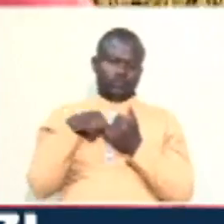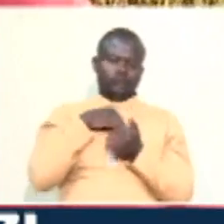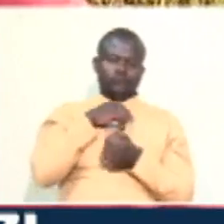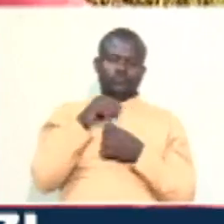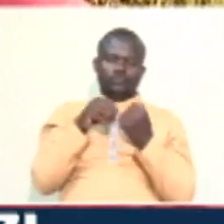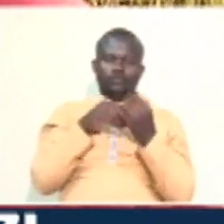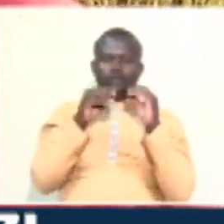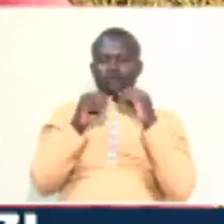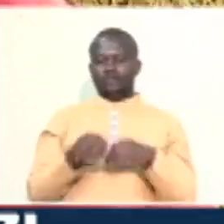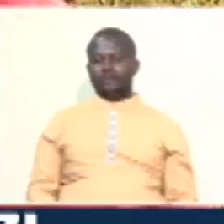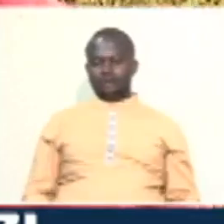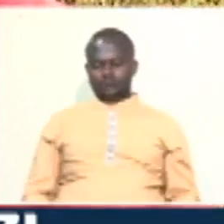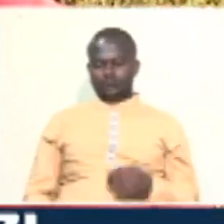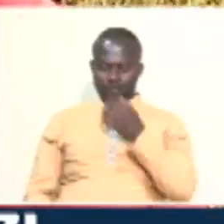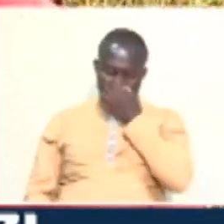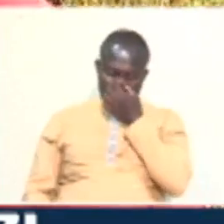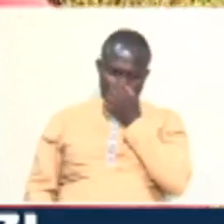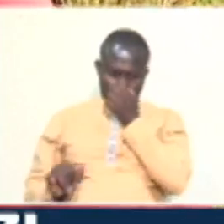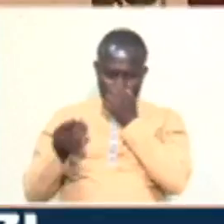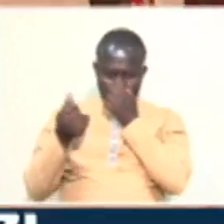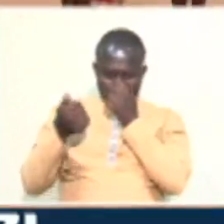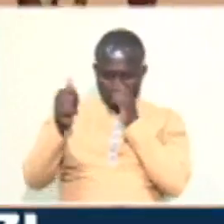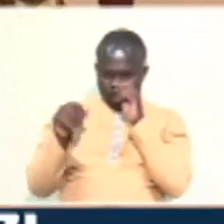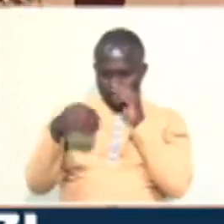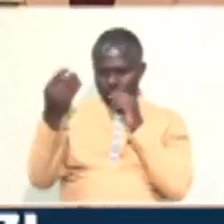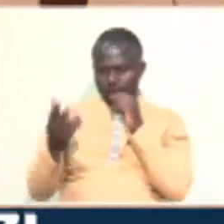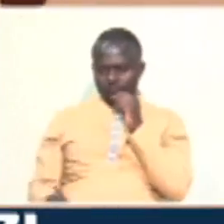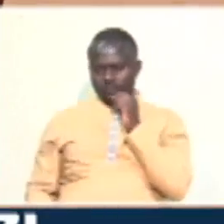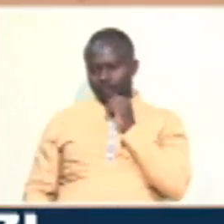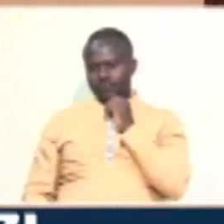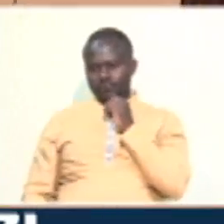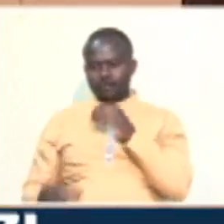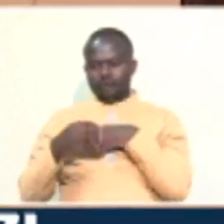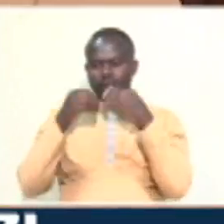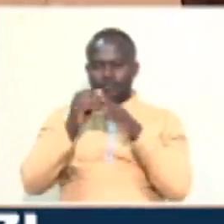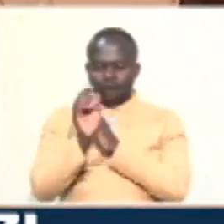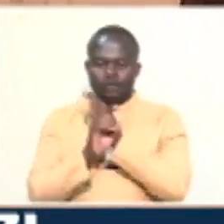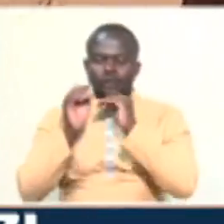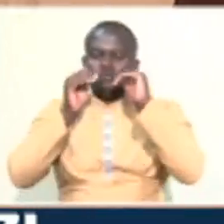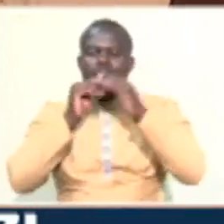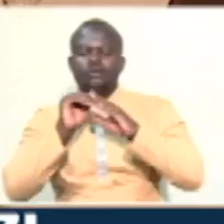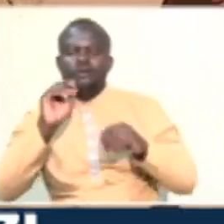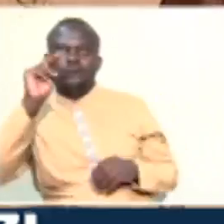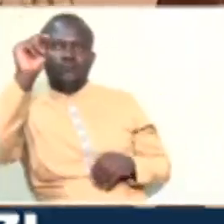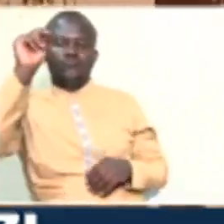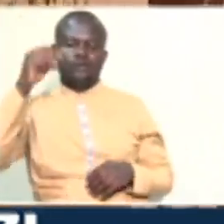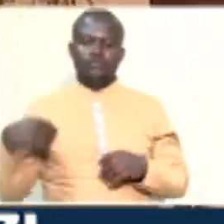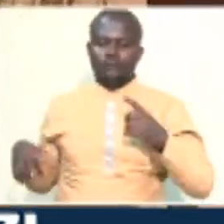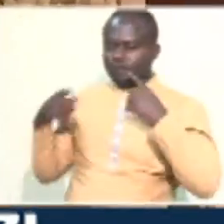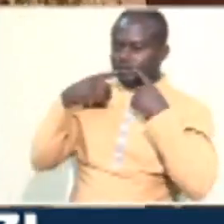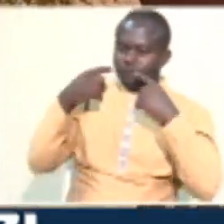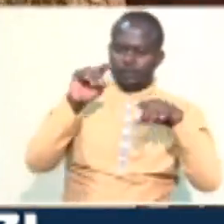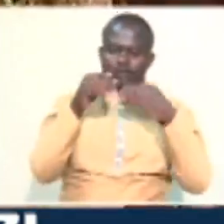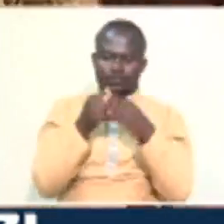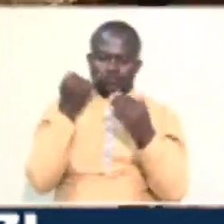murima we agasigarana amafaranga yo bamuhaye. Ubuyobozi bw'inzego z'ibanze muri iyi ntara y'Amajyaruguru buvuga ko nubwo